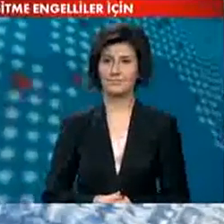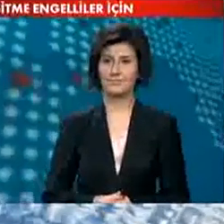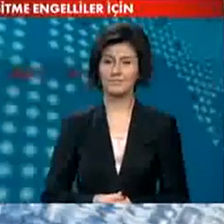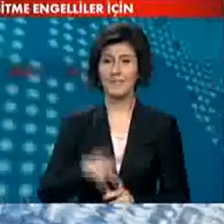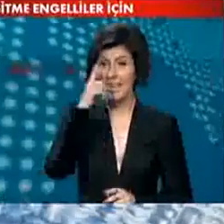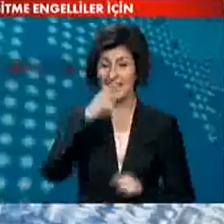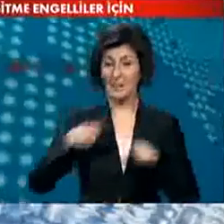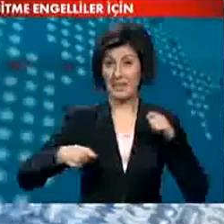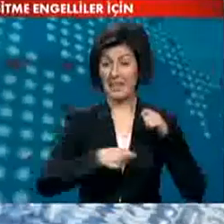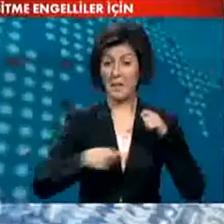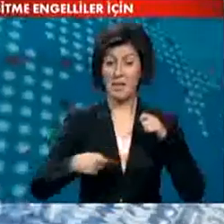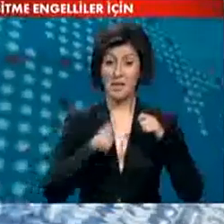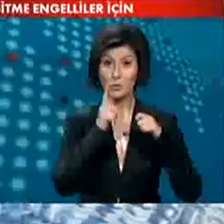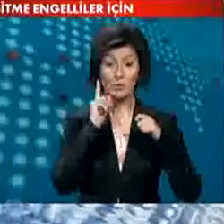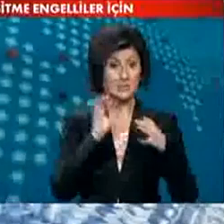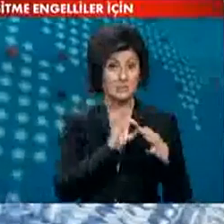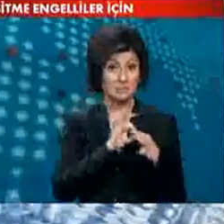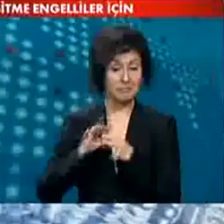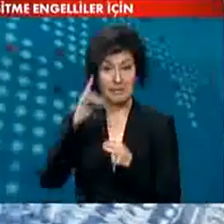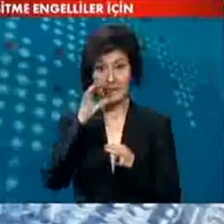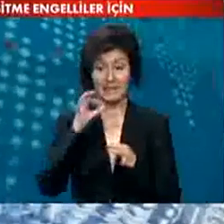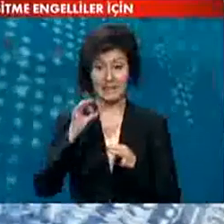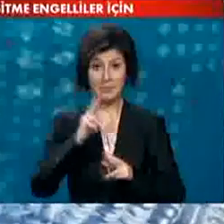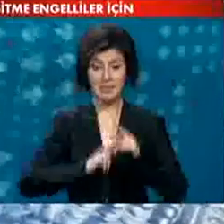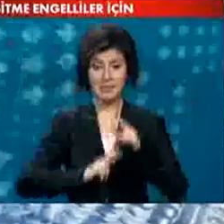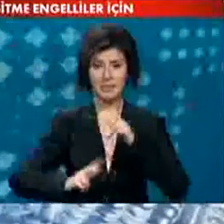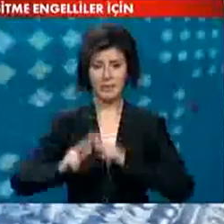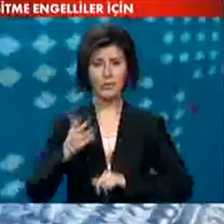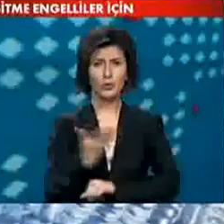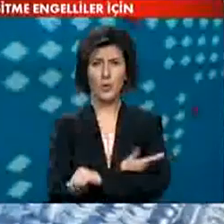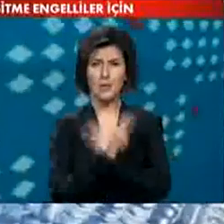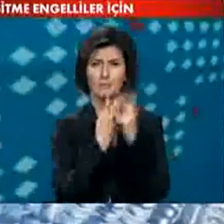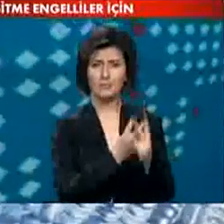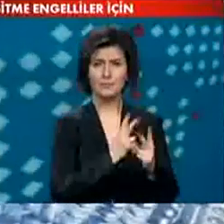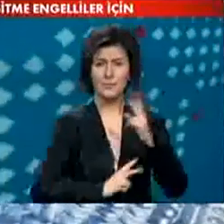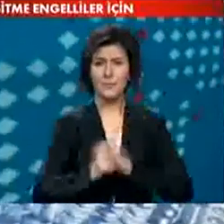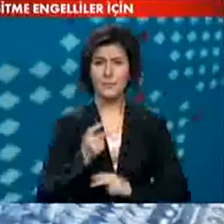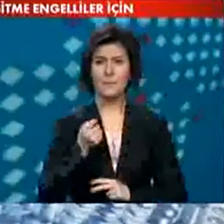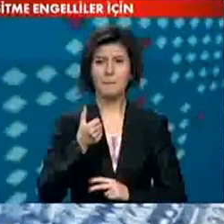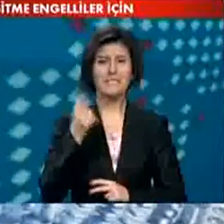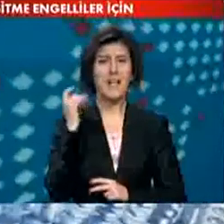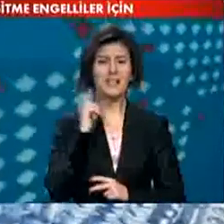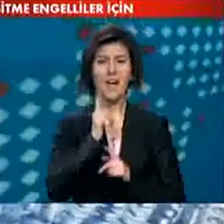Kimi kemençenin ritmine kaptırdı kendini, kimi giydiği yöresel kıyafetle misket havasına.